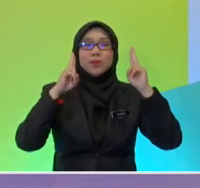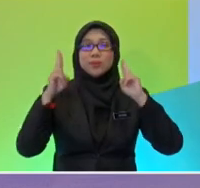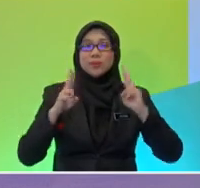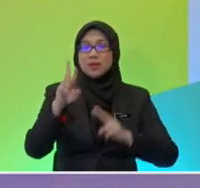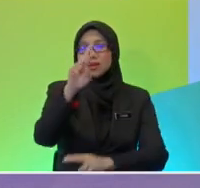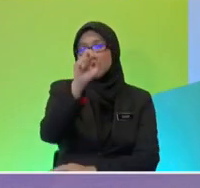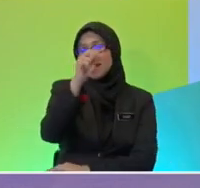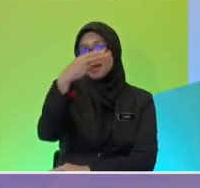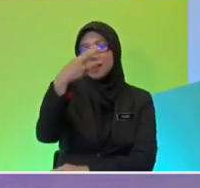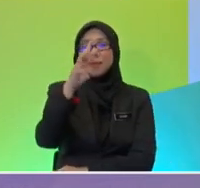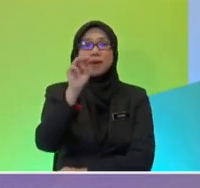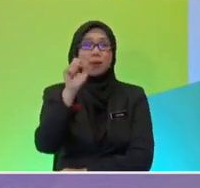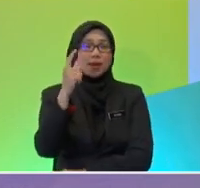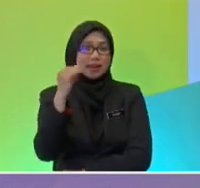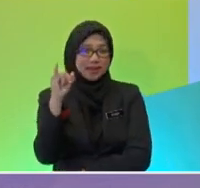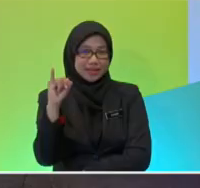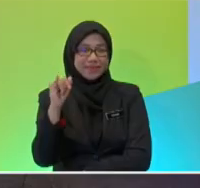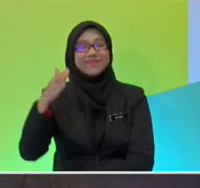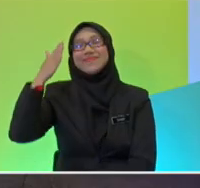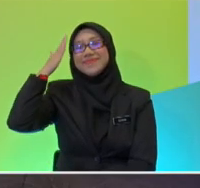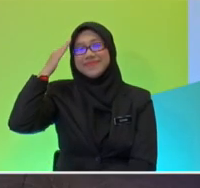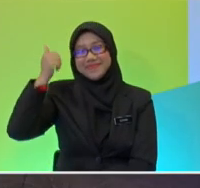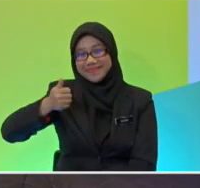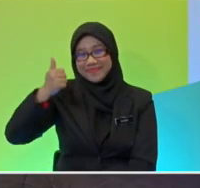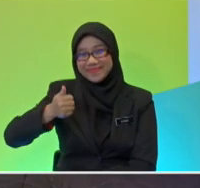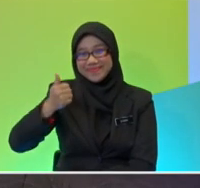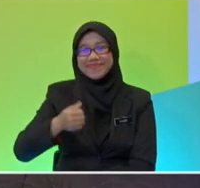Rahmawati Muhammad Syarif Assalamualaikum